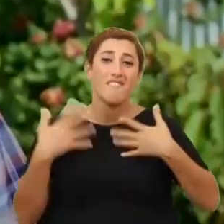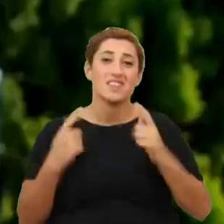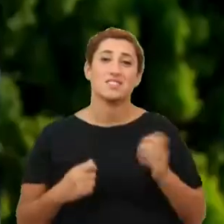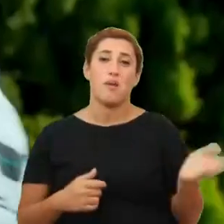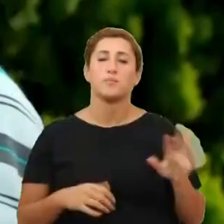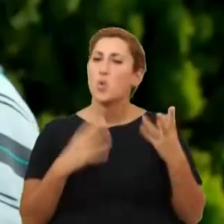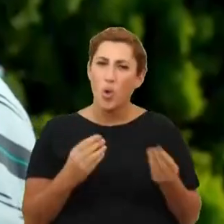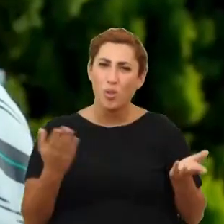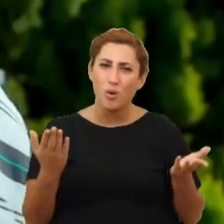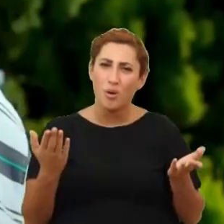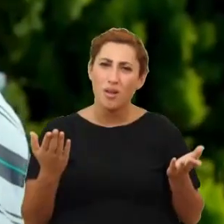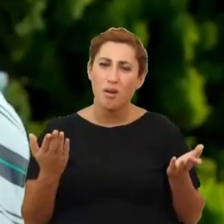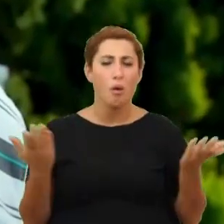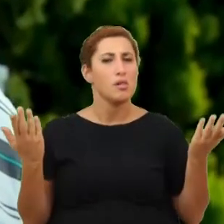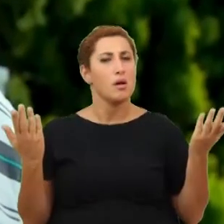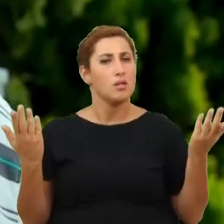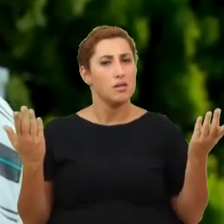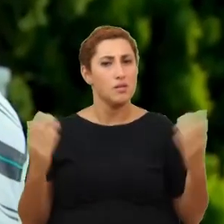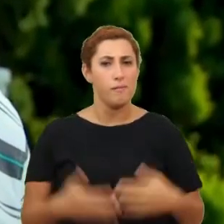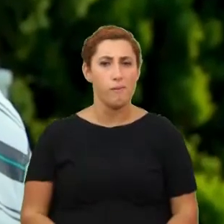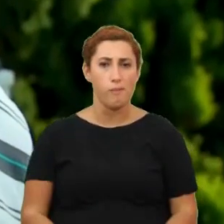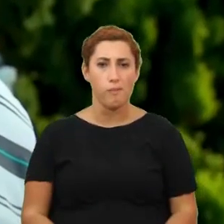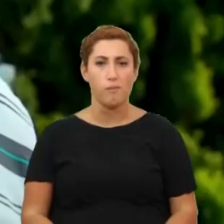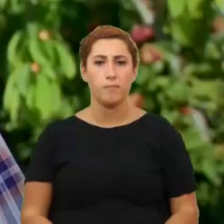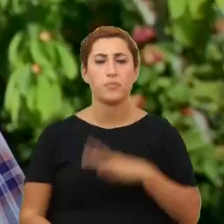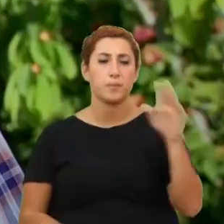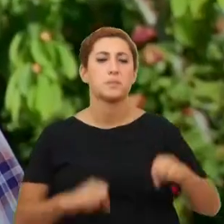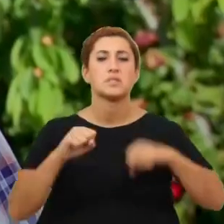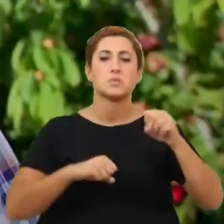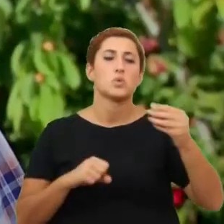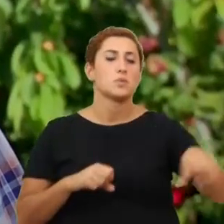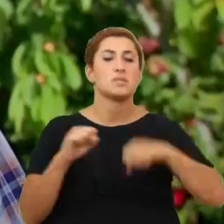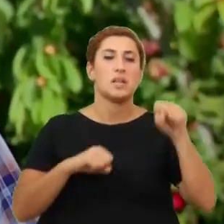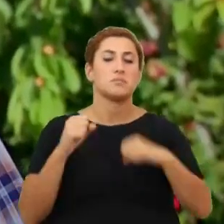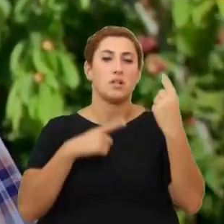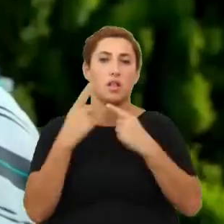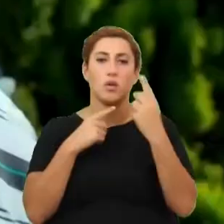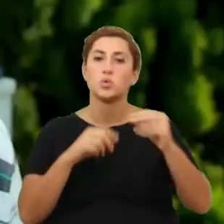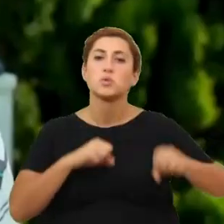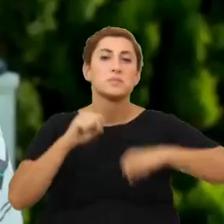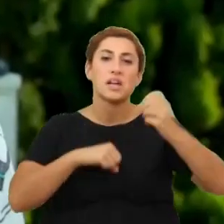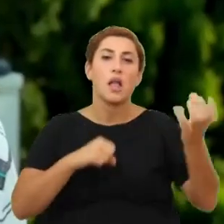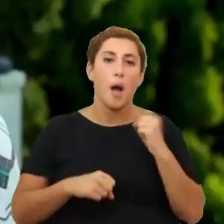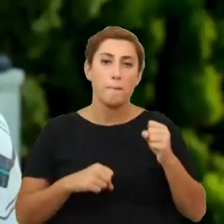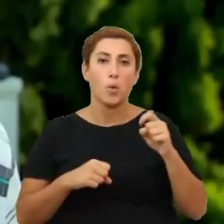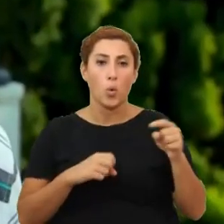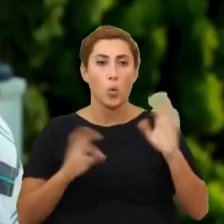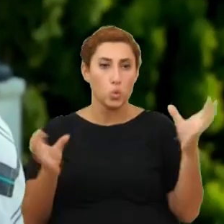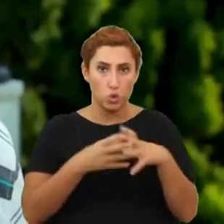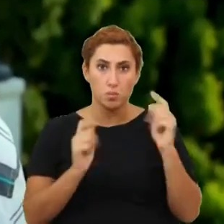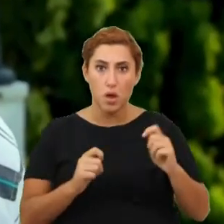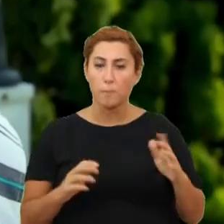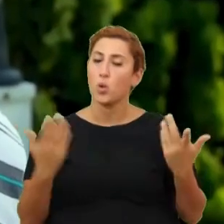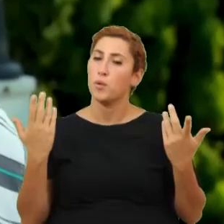etmiş. Ne oluyor lan? Allah Allah! Junior'a bisiklet, Junior'a bisiklet. He? Junior'a bisiklet alma kulübü mü kurdunuz?